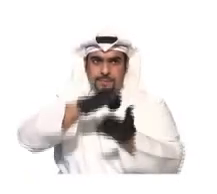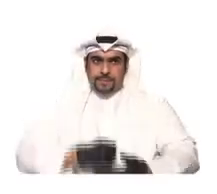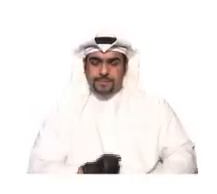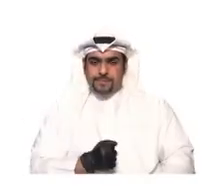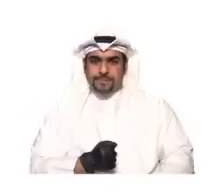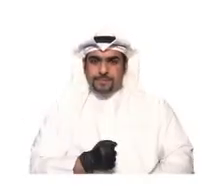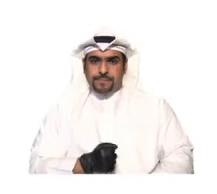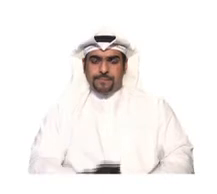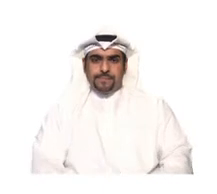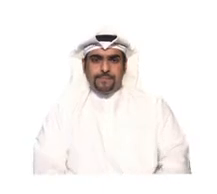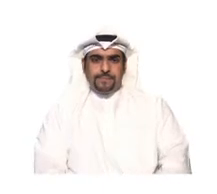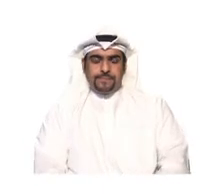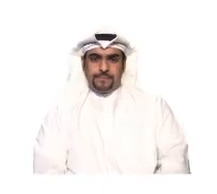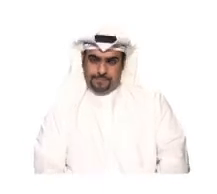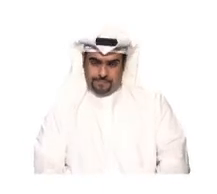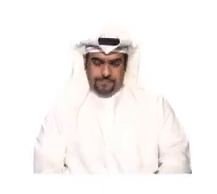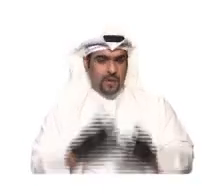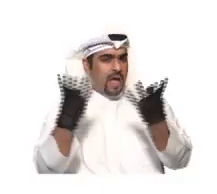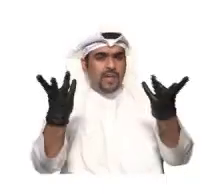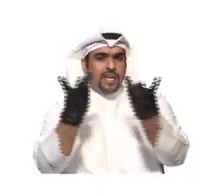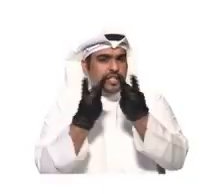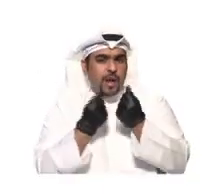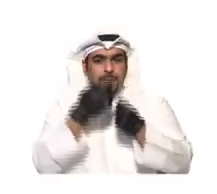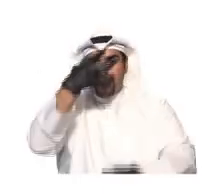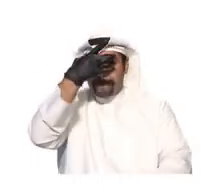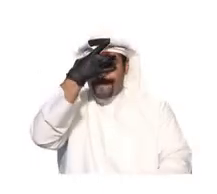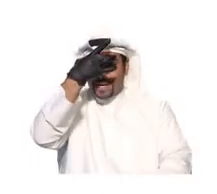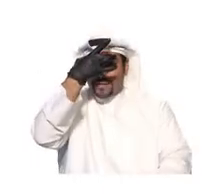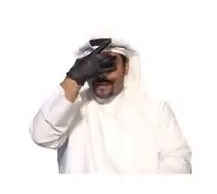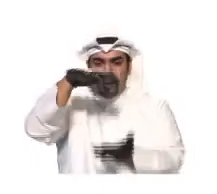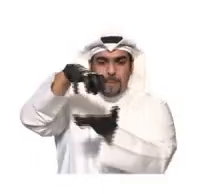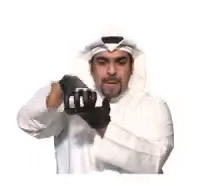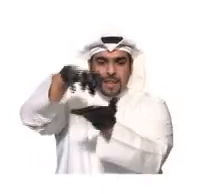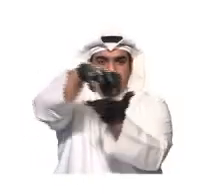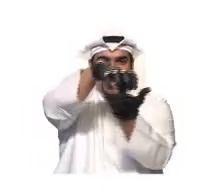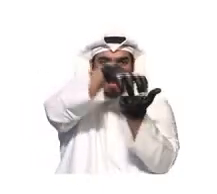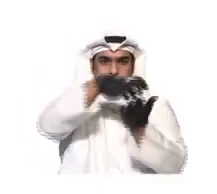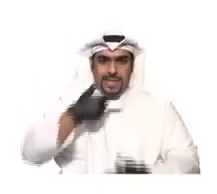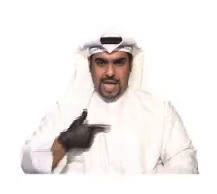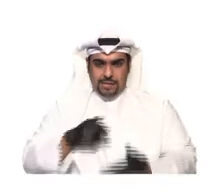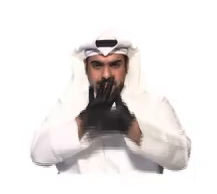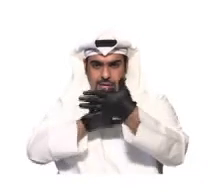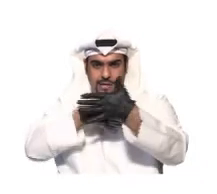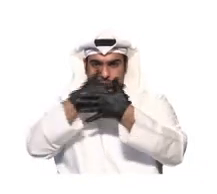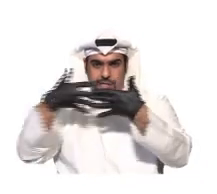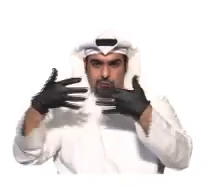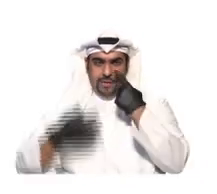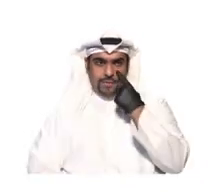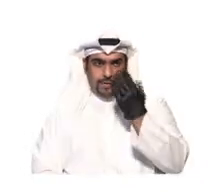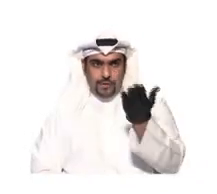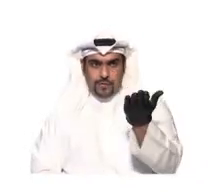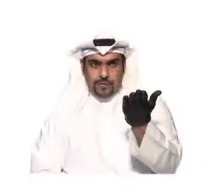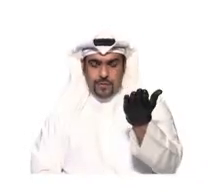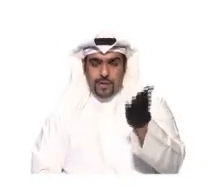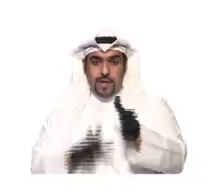وحول أبرز المناطق التي سجلت فيها أكبر عدد للإصابات خلال 24 ساعة الماضية. فقد تم تسجيل 36 حالة في